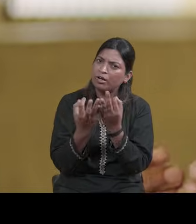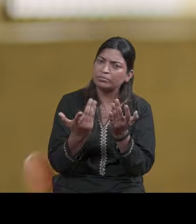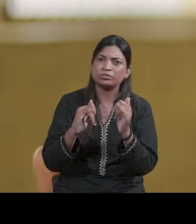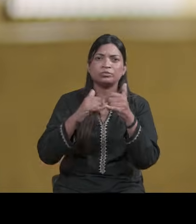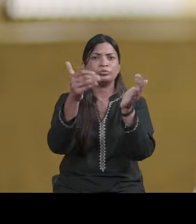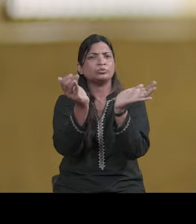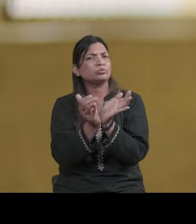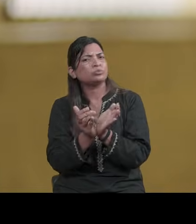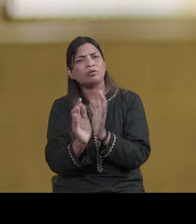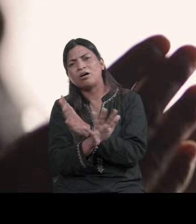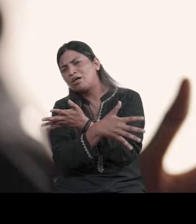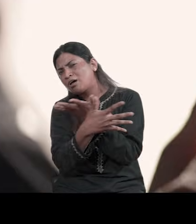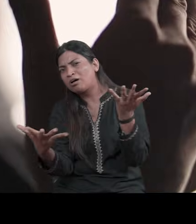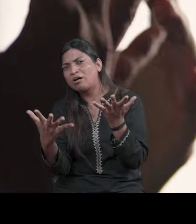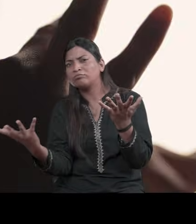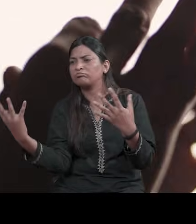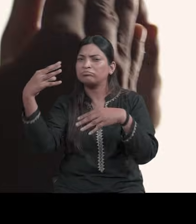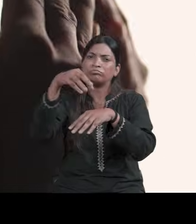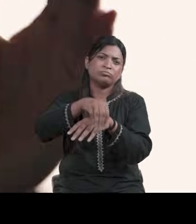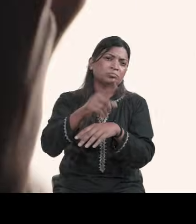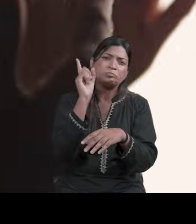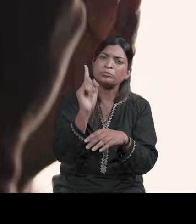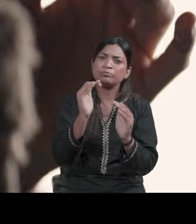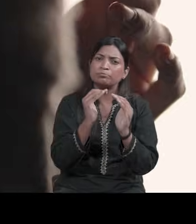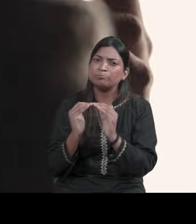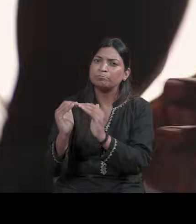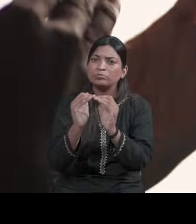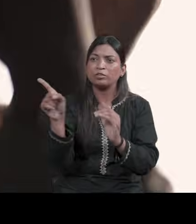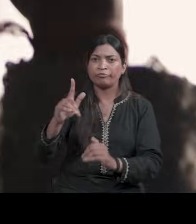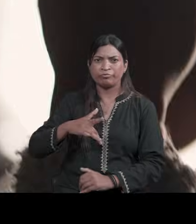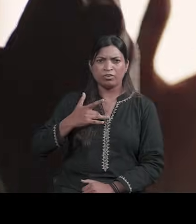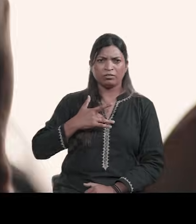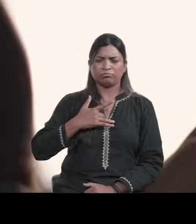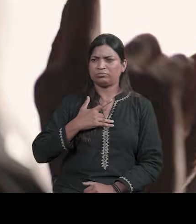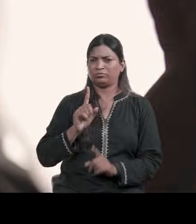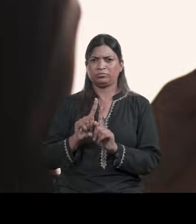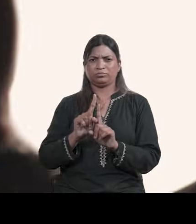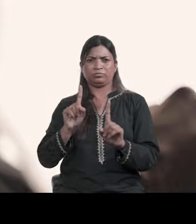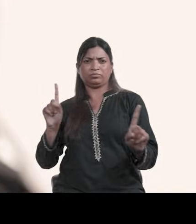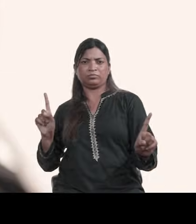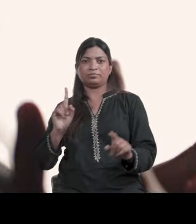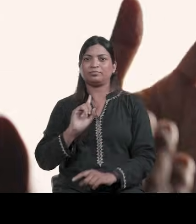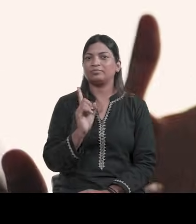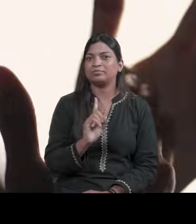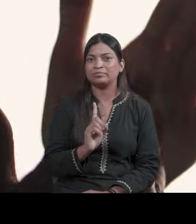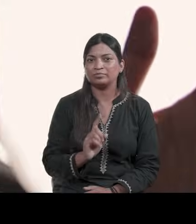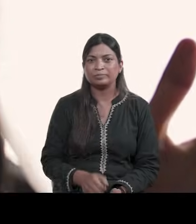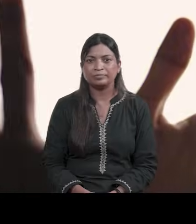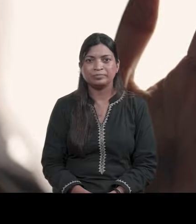हम बराबरी का फीलिंग दें, उनको ऐसा ना लगे कि वो नेग्लेक्टेड फील कर रहे हैं। मेरा